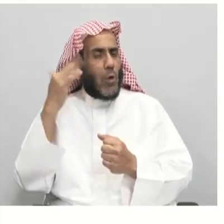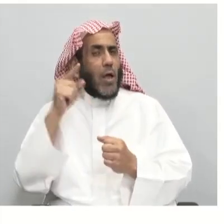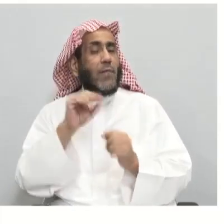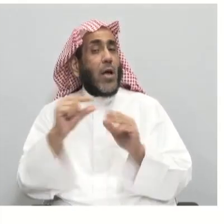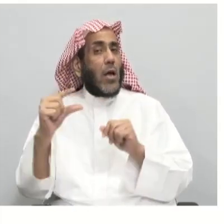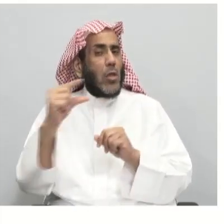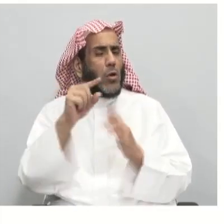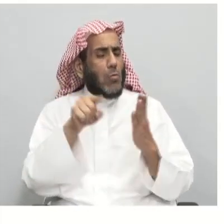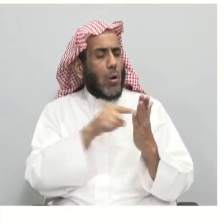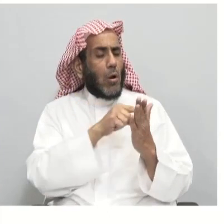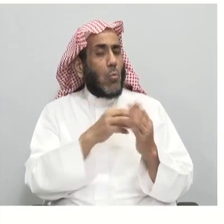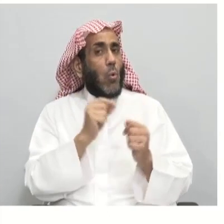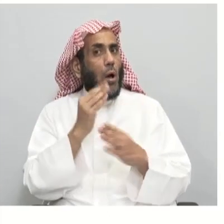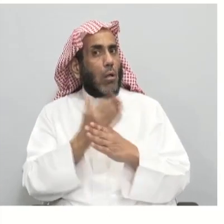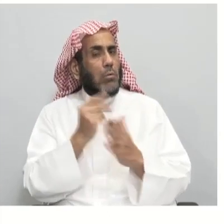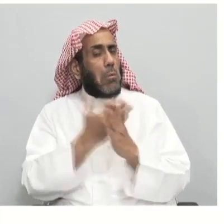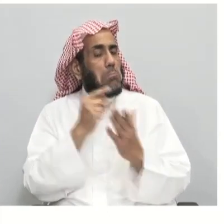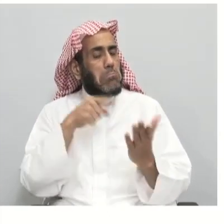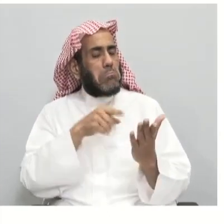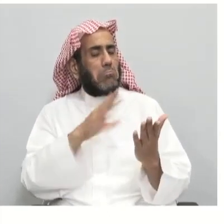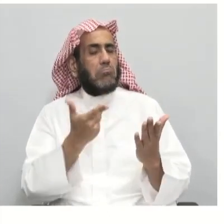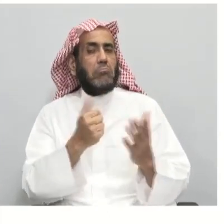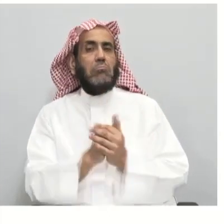العباره واذكر السبب